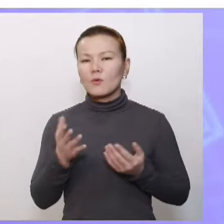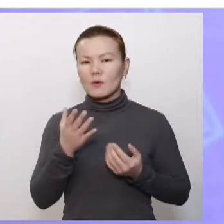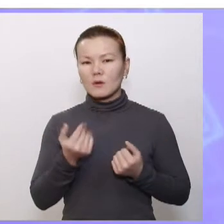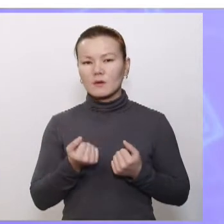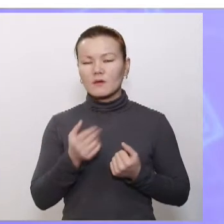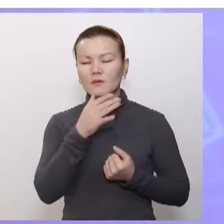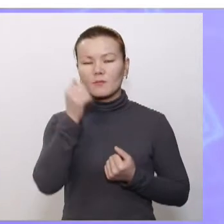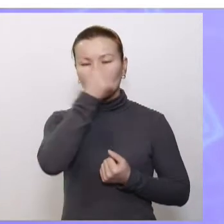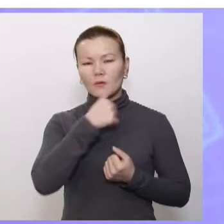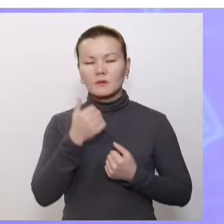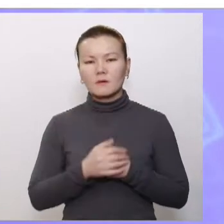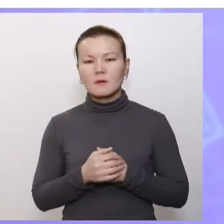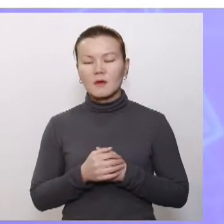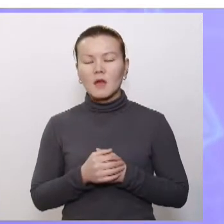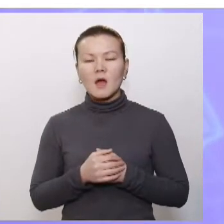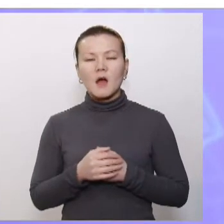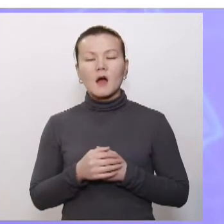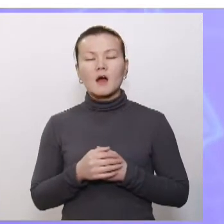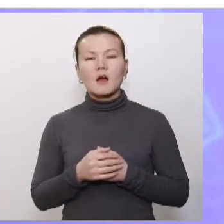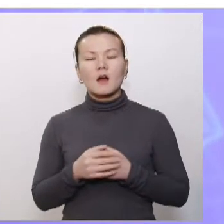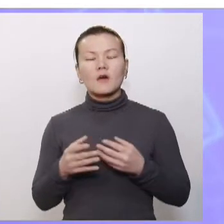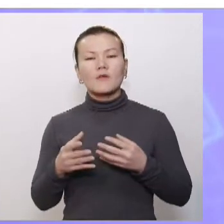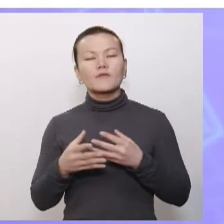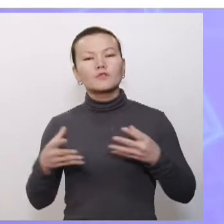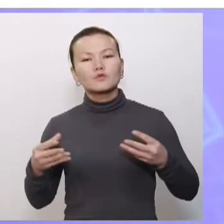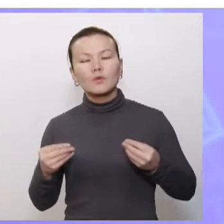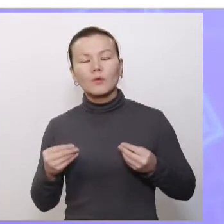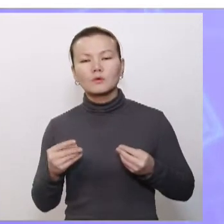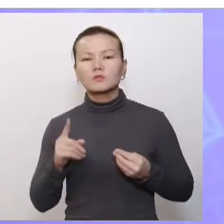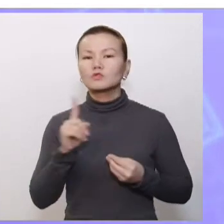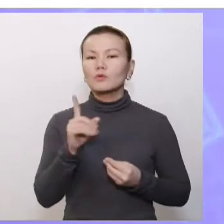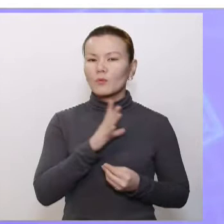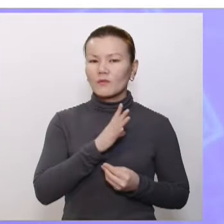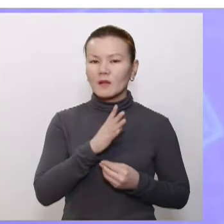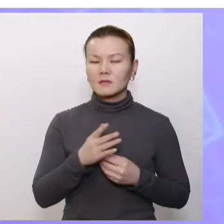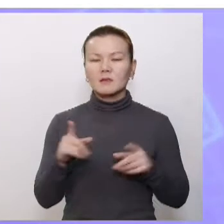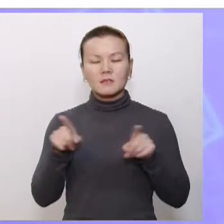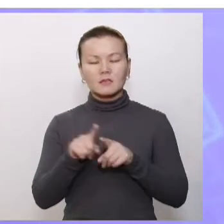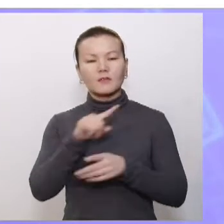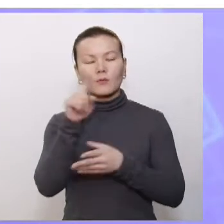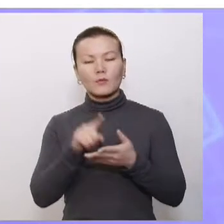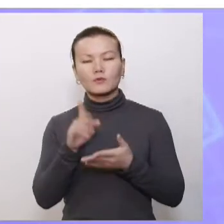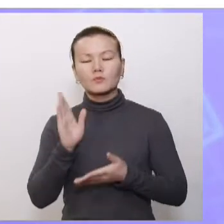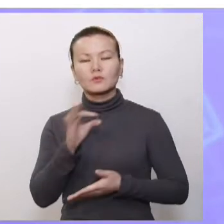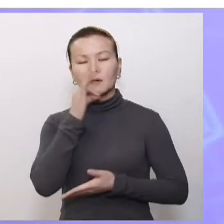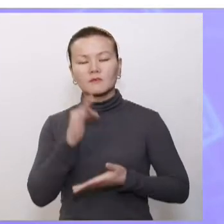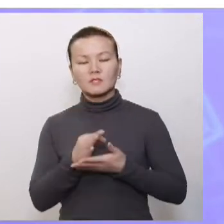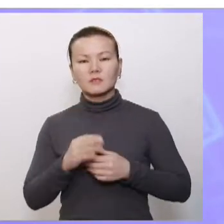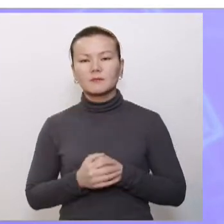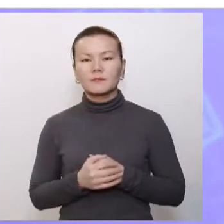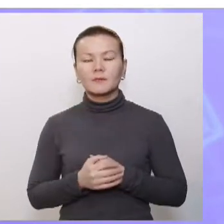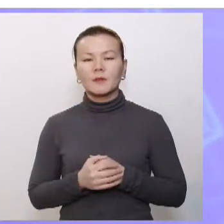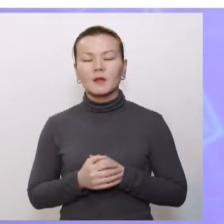Жазында эмне болот? Деген суроолорго жооп беребиз. Жана жаз